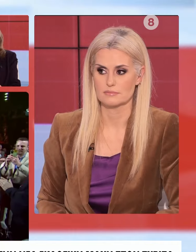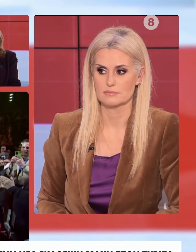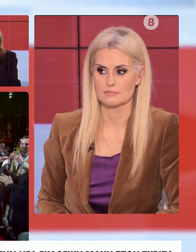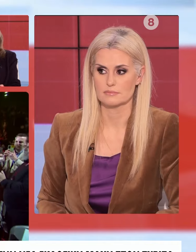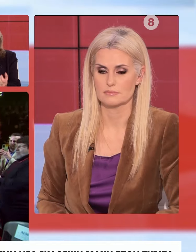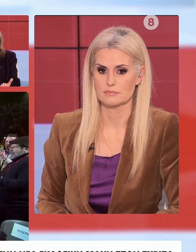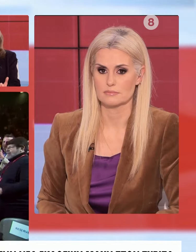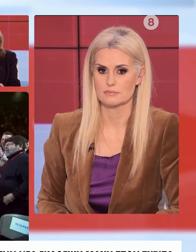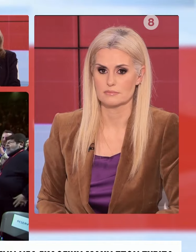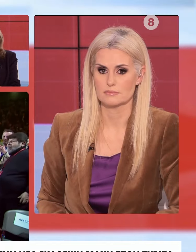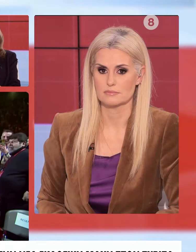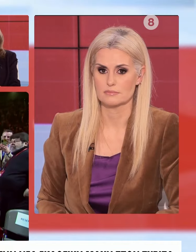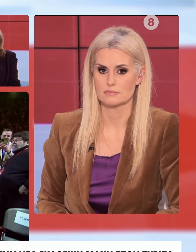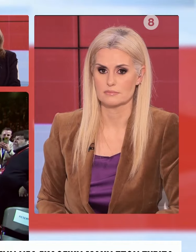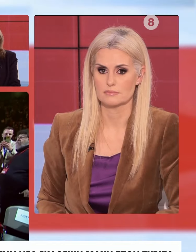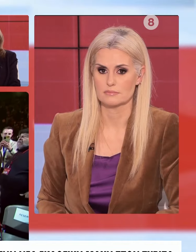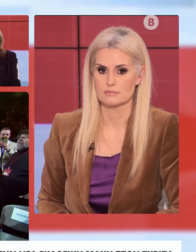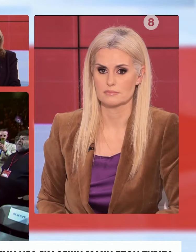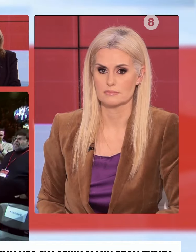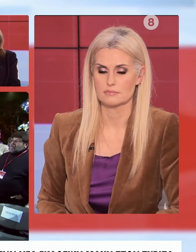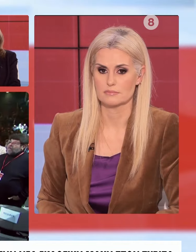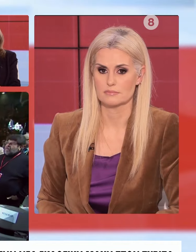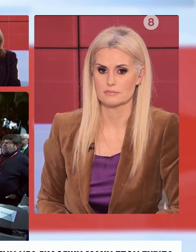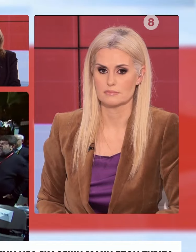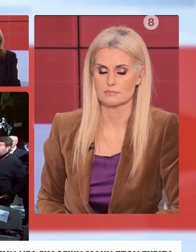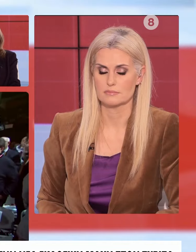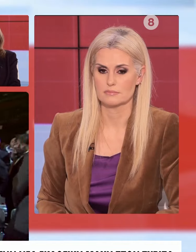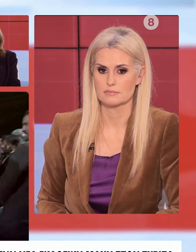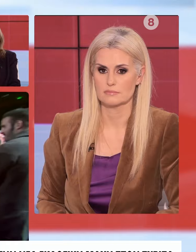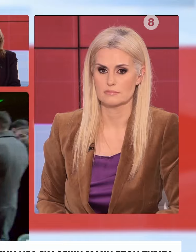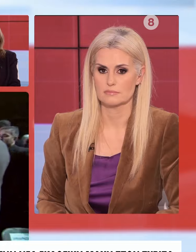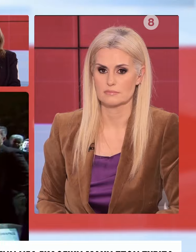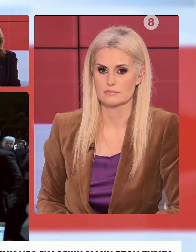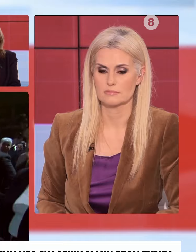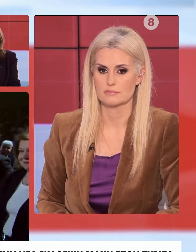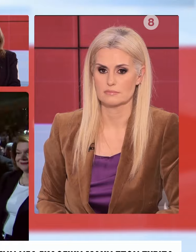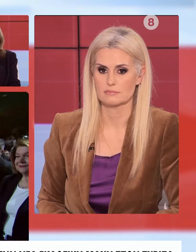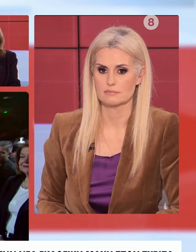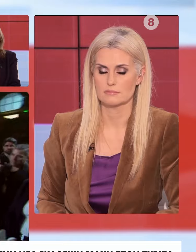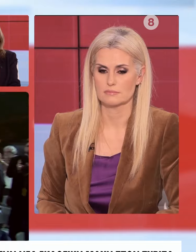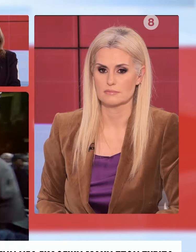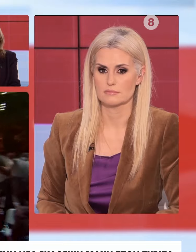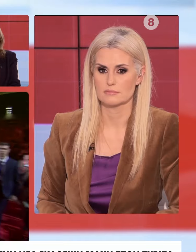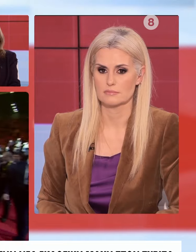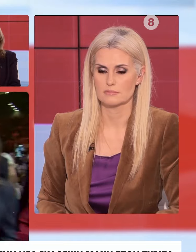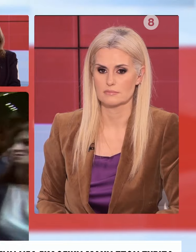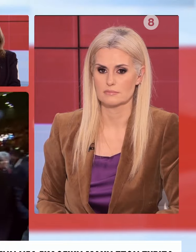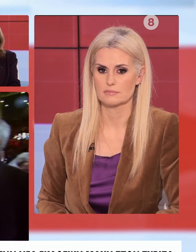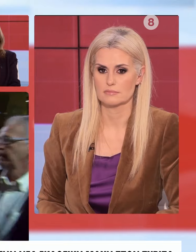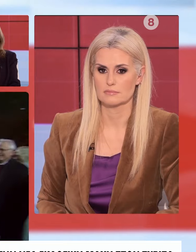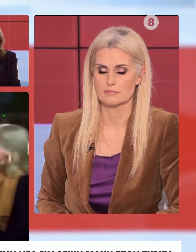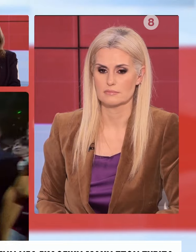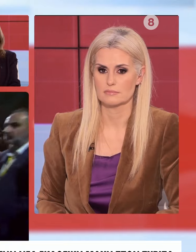βγάλει κάτι που μπορεί να έχει μια πραγματική εικόνα. Μπορεί να έχει δείξει τον Τζουμάκα, όπως το έκανε την προηγούμενη φορά. Γι' αυτό, φαντάζομαι ότι μπορεί, θα το ξανασκεφτεί.